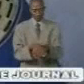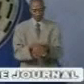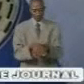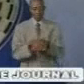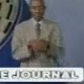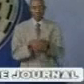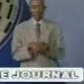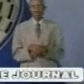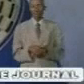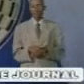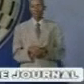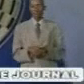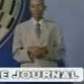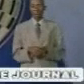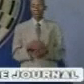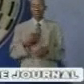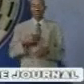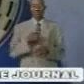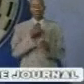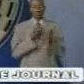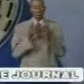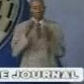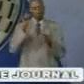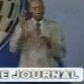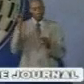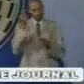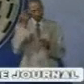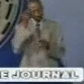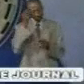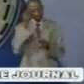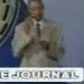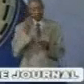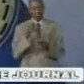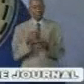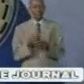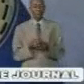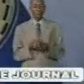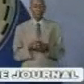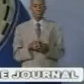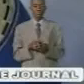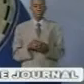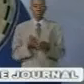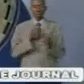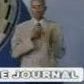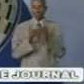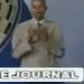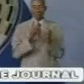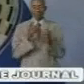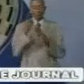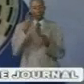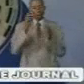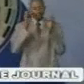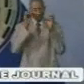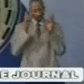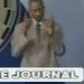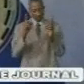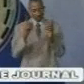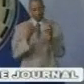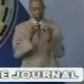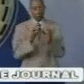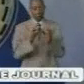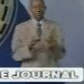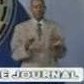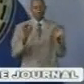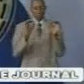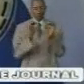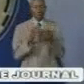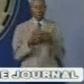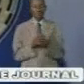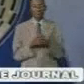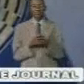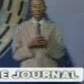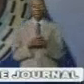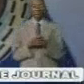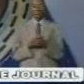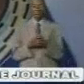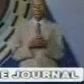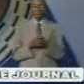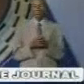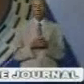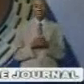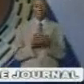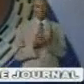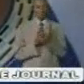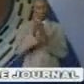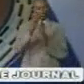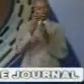gouvernance mondiale. Nous pensons que l'éducation et la formation sont très importants. Nous pensons que le